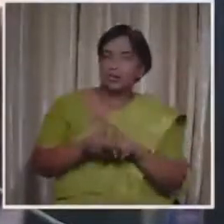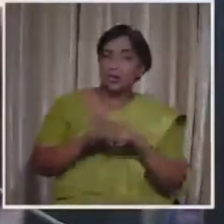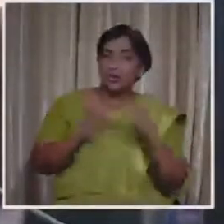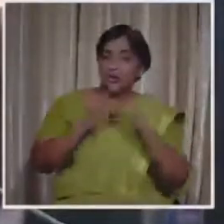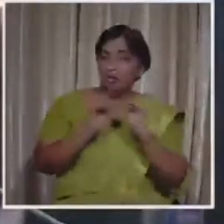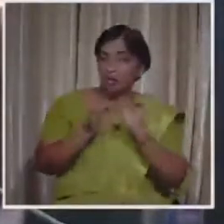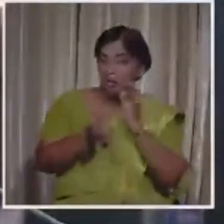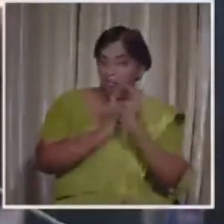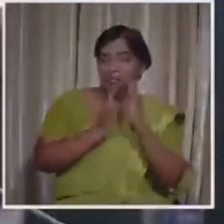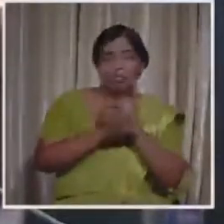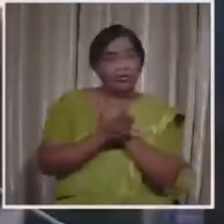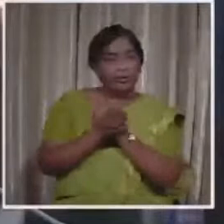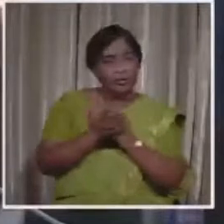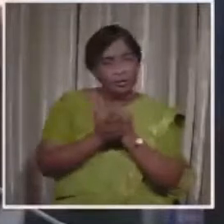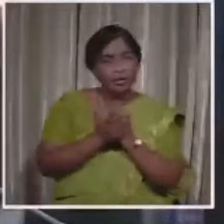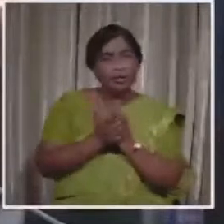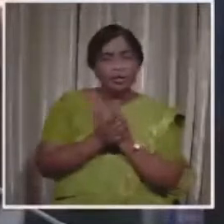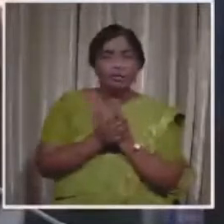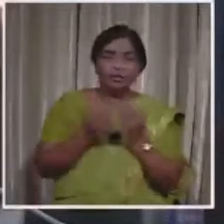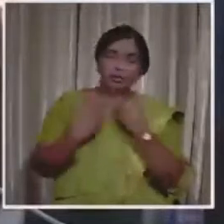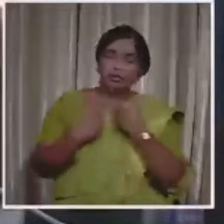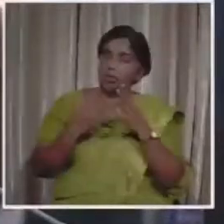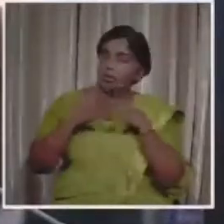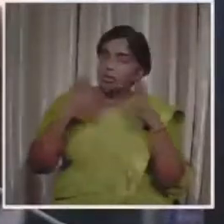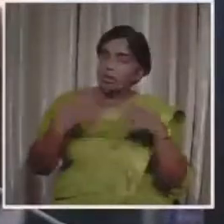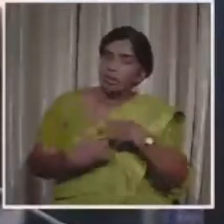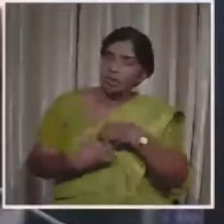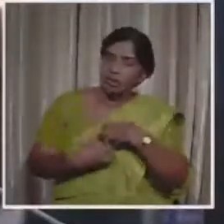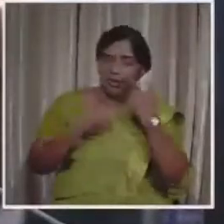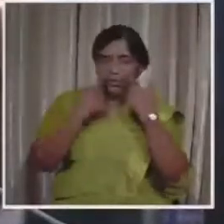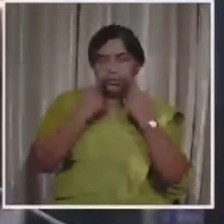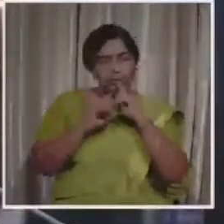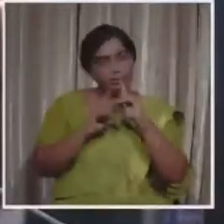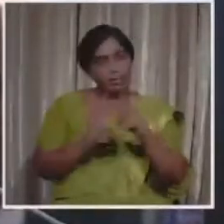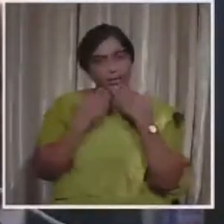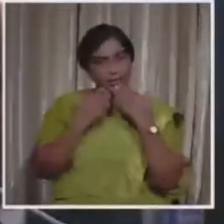देपल हाँ सहोद मगे बलवत् कनगाट प्रकाश कर मन भूमि स्तुति।